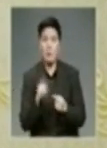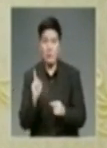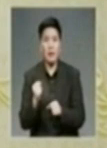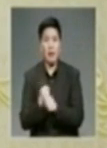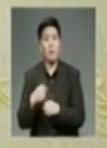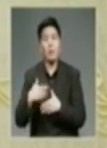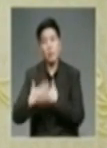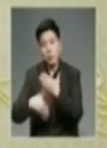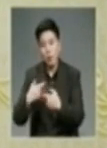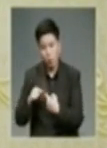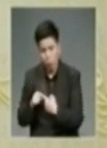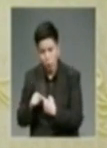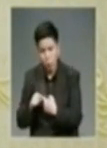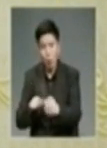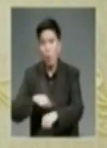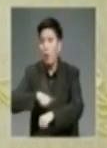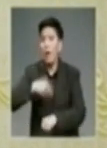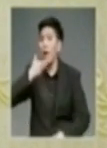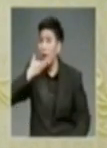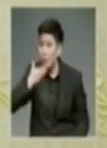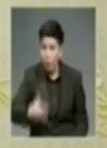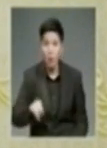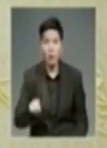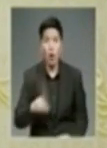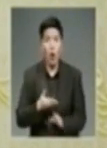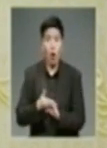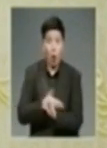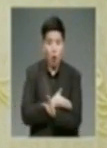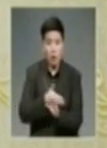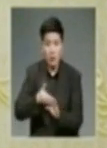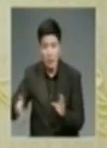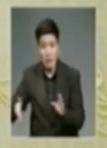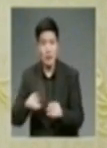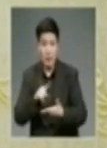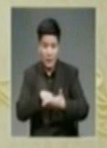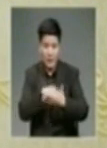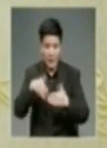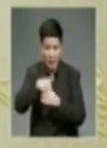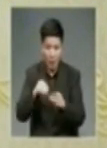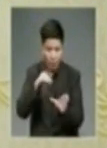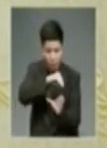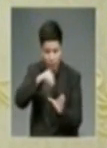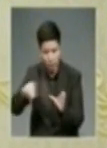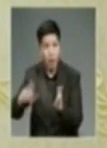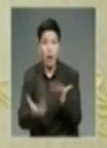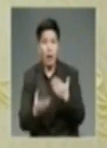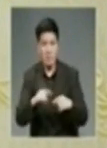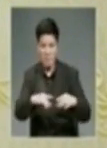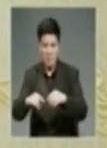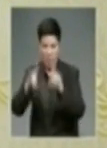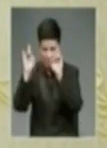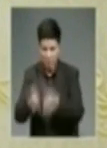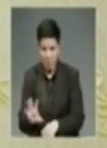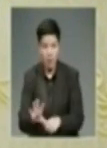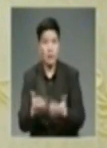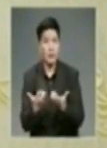เนื่องซึ่งมันต้องเกิดขึ้นตลอดเวลาไม่ว่าจะก่อนระหว่างหรือหลังการเลือกตั้งทั้งนี้ก็เพื่อไม่ให้เกิดความขัดแย้งความรุนแรงความแ